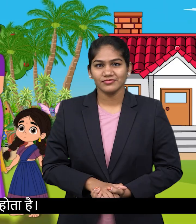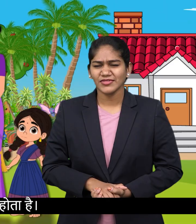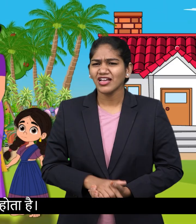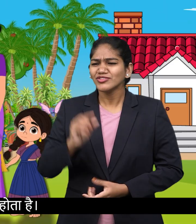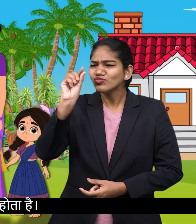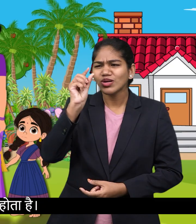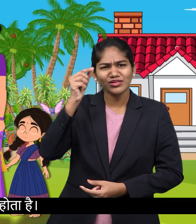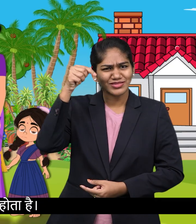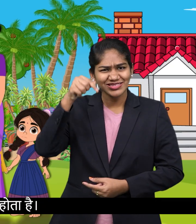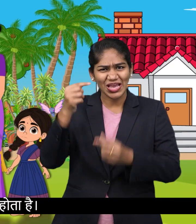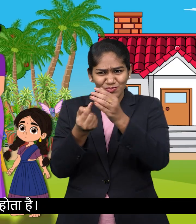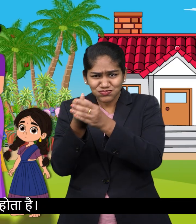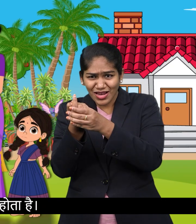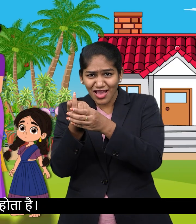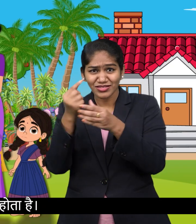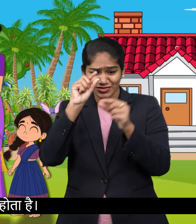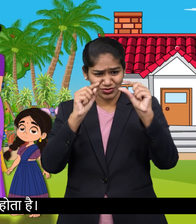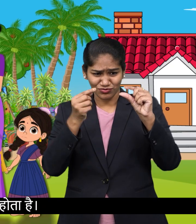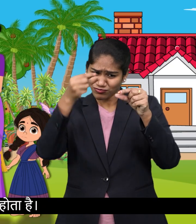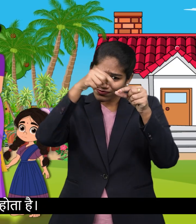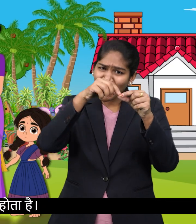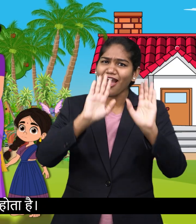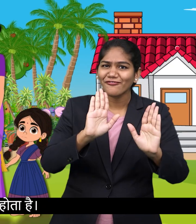एक बीज के अंदर एक शिशु पौधा होता है।